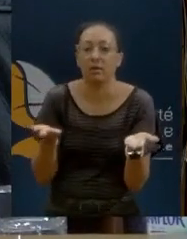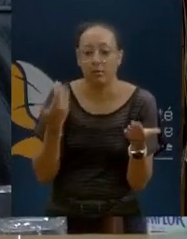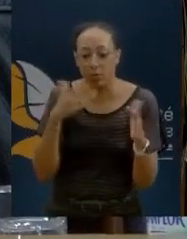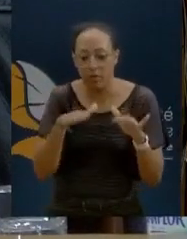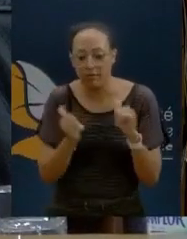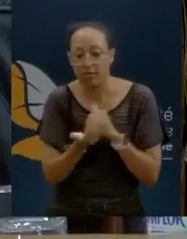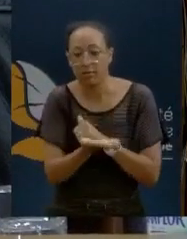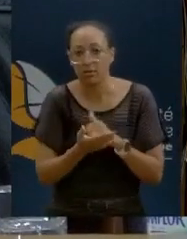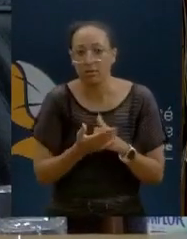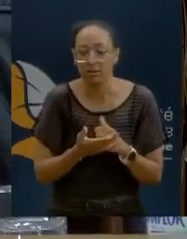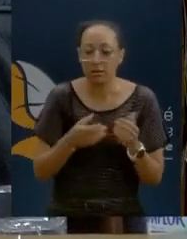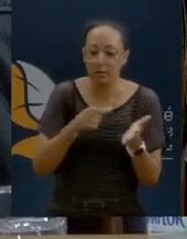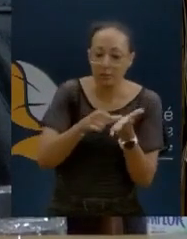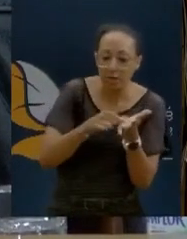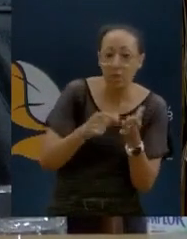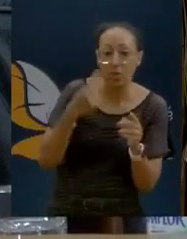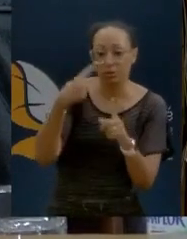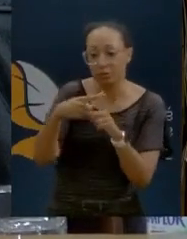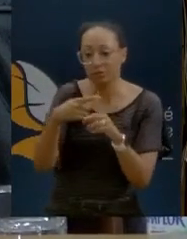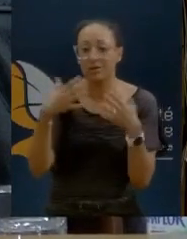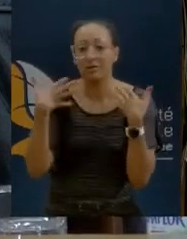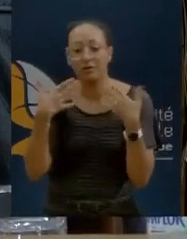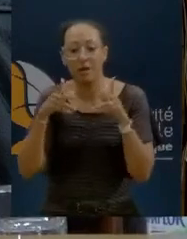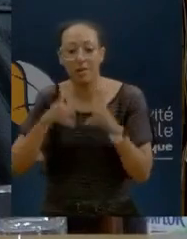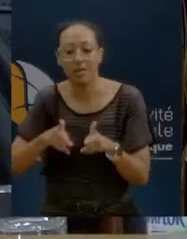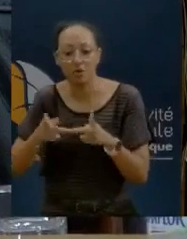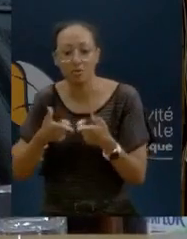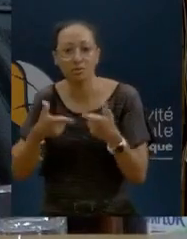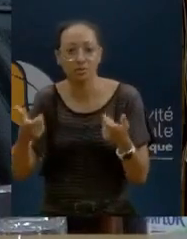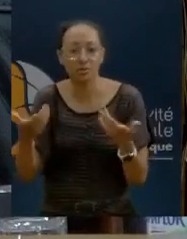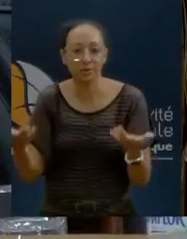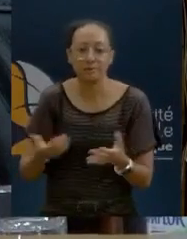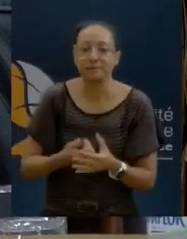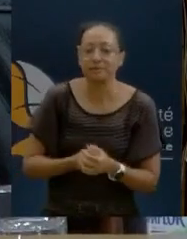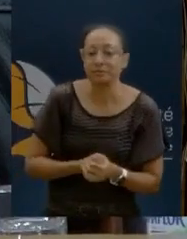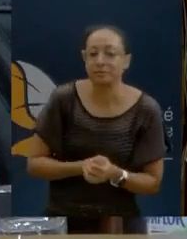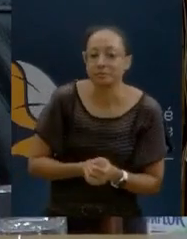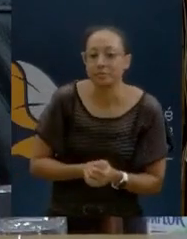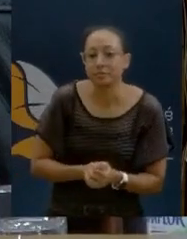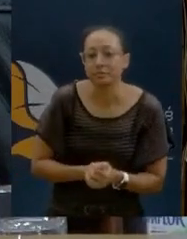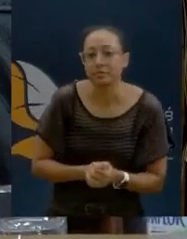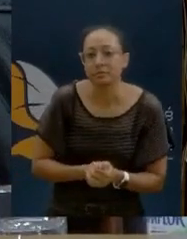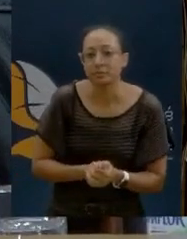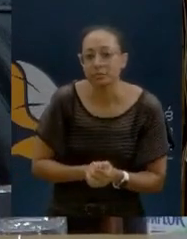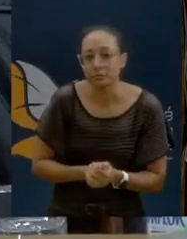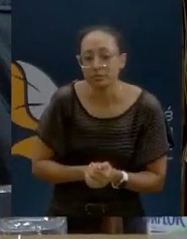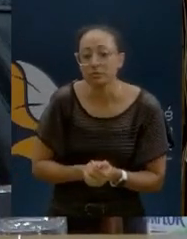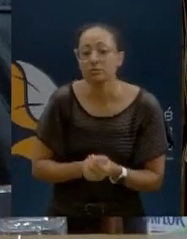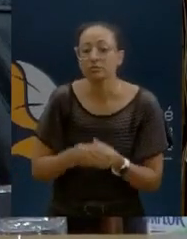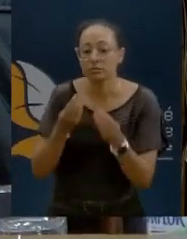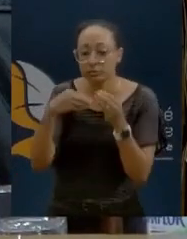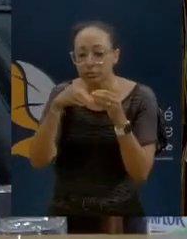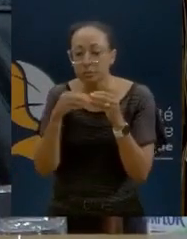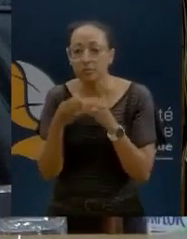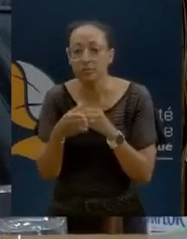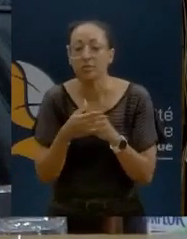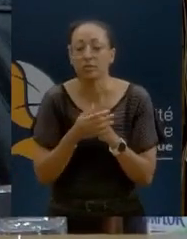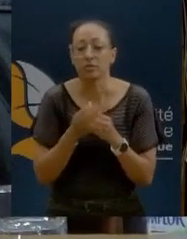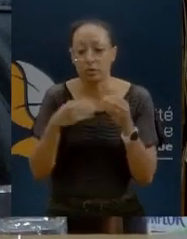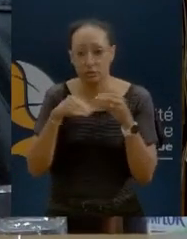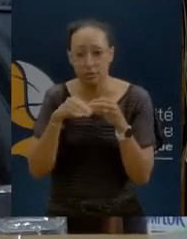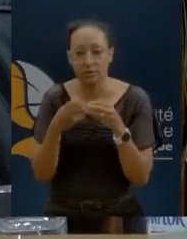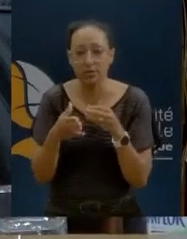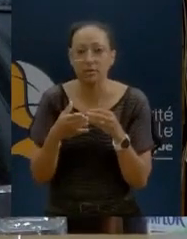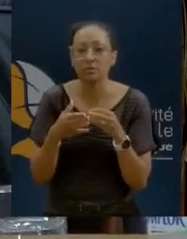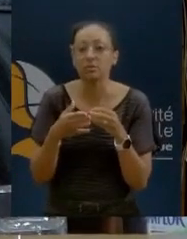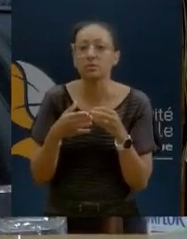frais pédagogiques pour un certain nombre de personnes qui partent en formation. Ce d'autant, je vais ajouter que